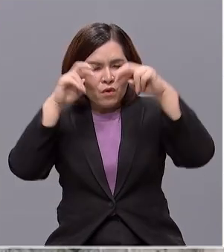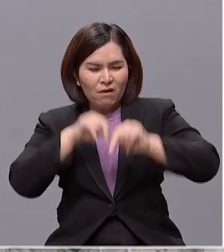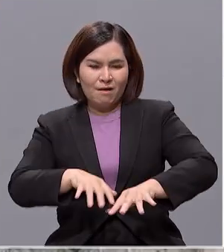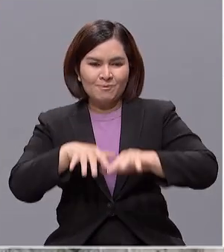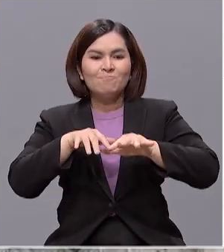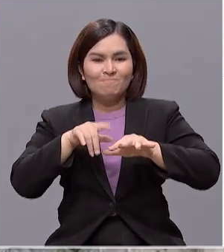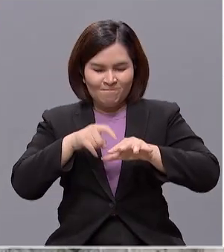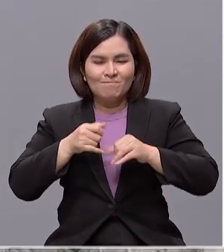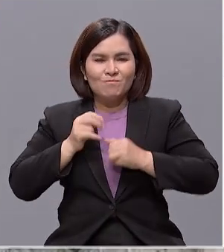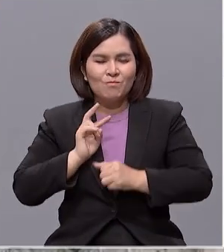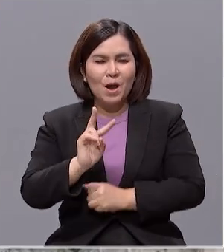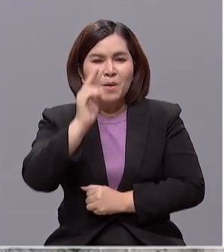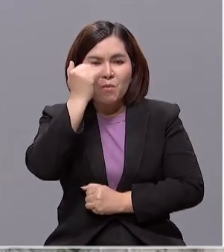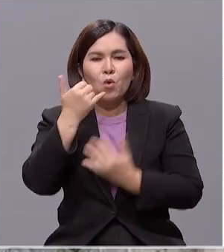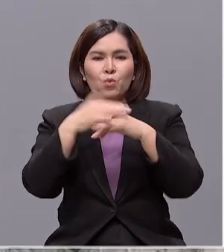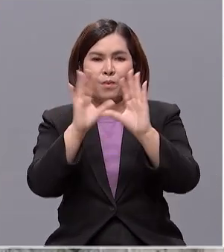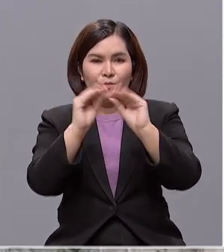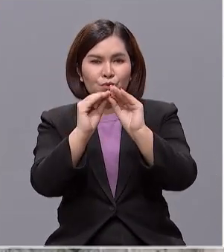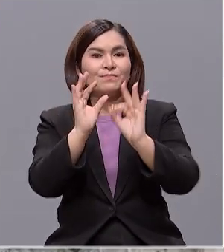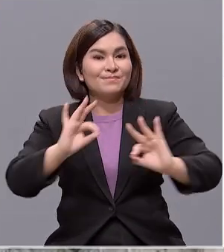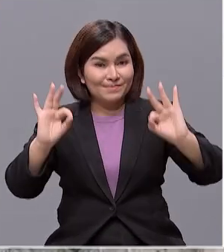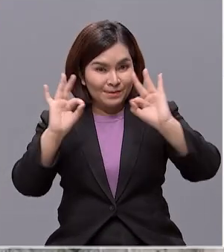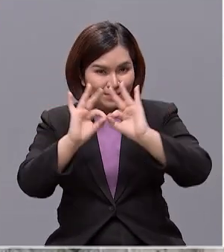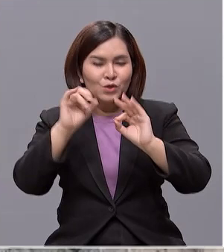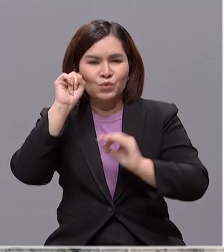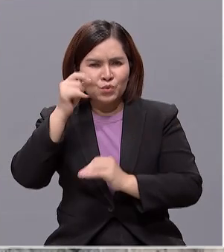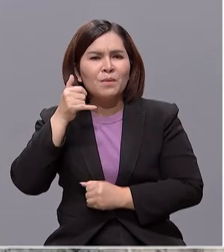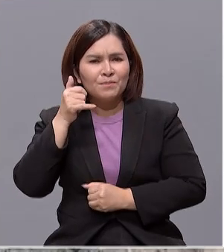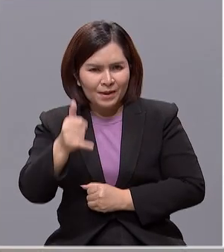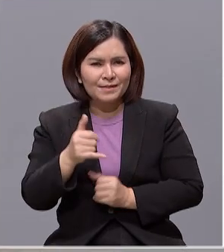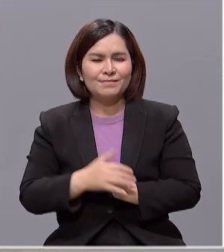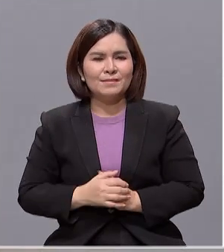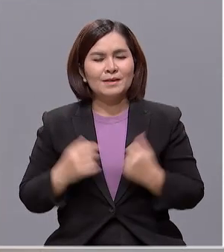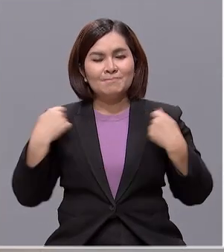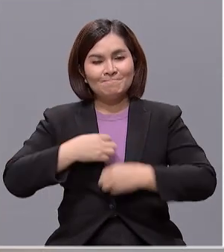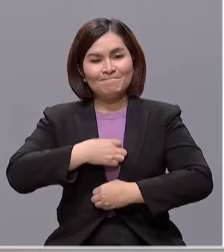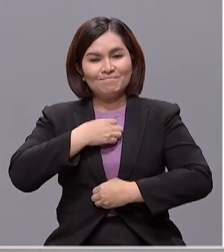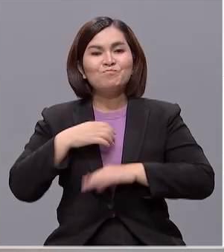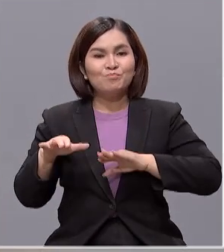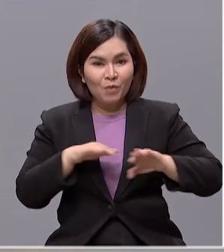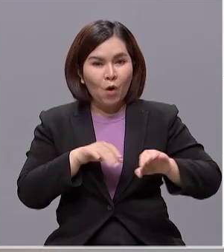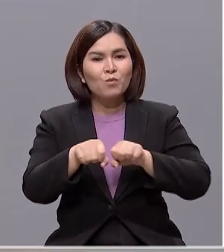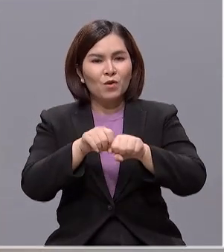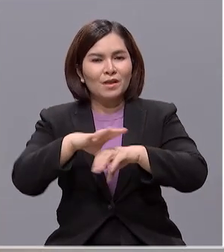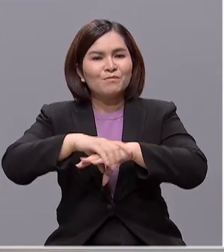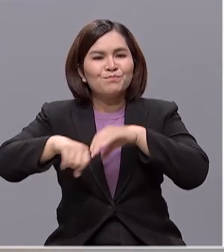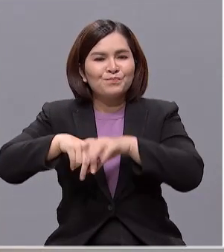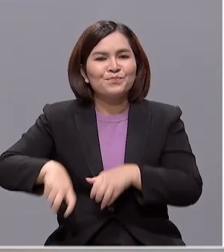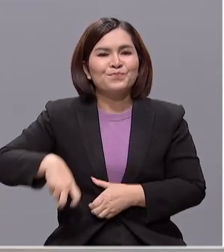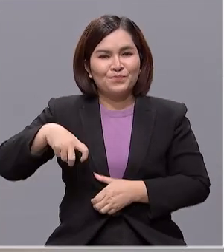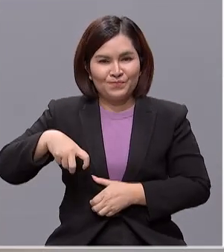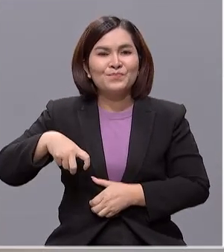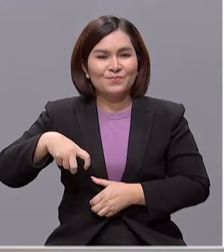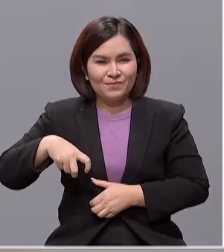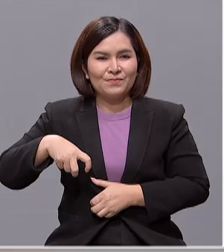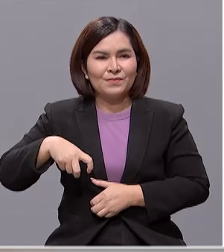ขังอีกต่างหากท่านบอกว่ามีประชุมสำคัญจริงๆต้องไปให้ได้เอาล่ะใส่สูตรผูกไทด์แล้วนี่ถอดรองเท้าหิ้วเอาเลย